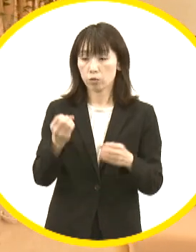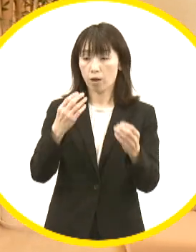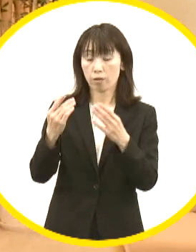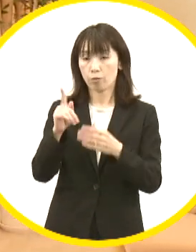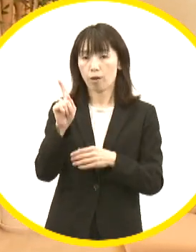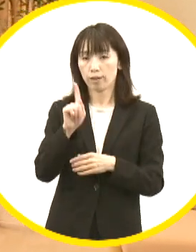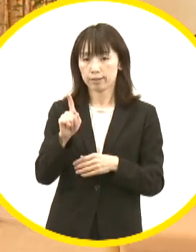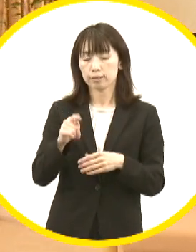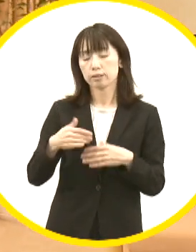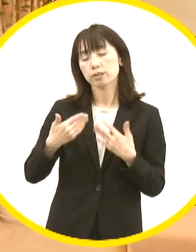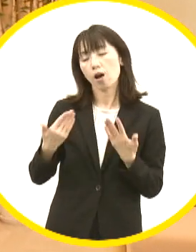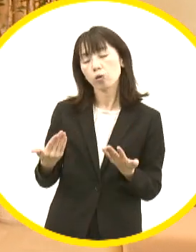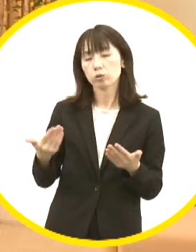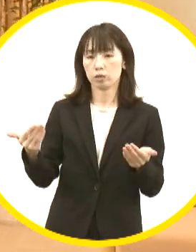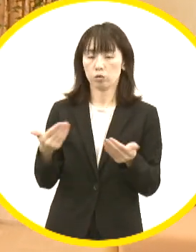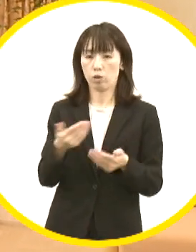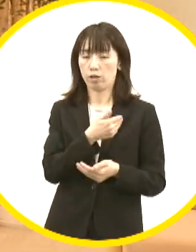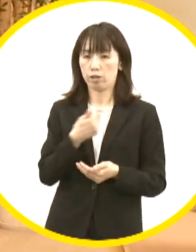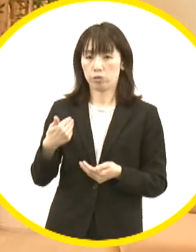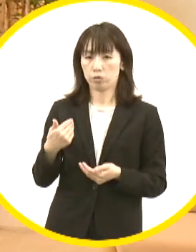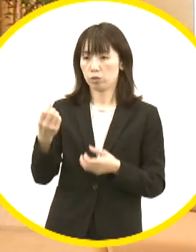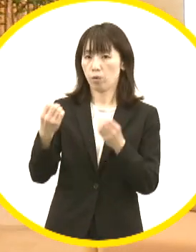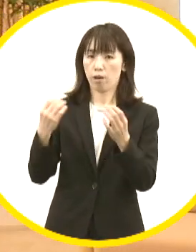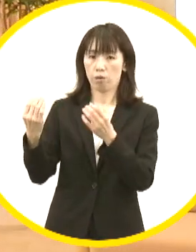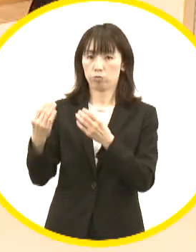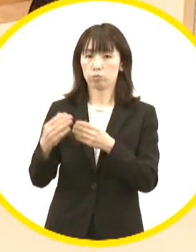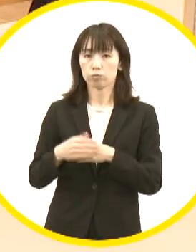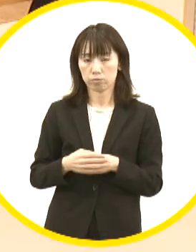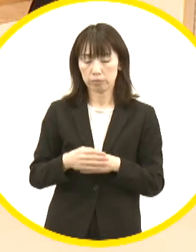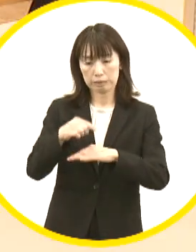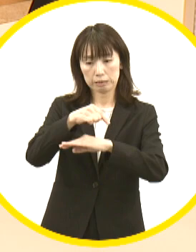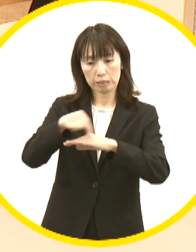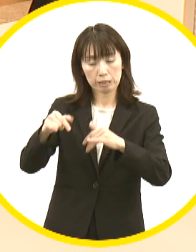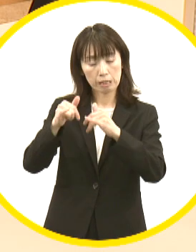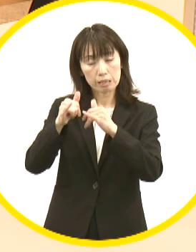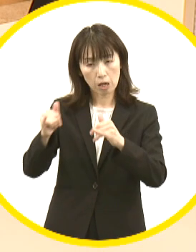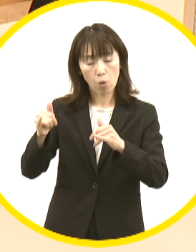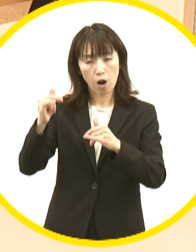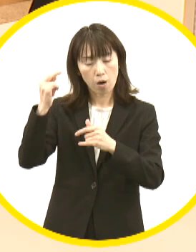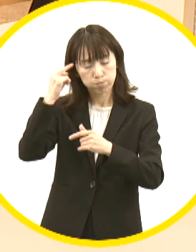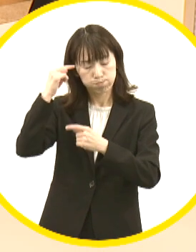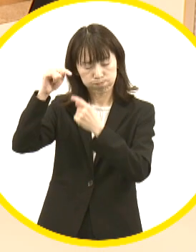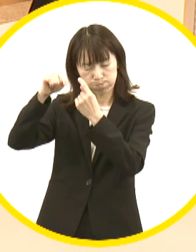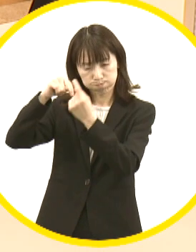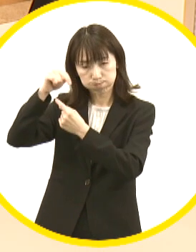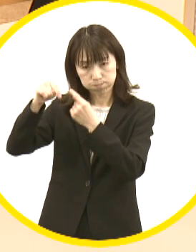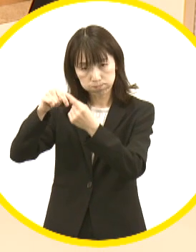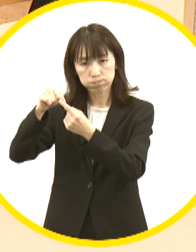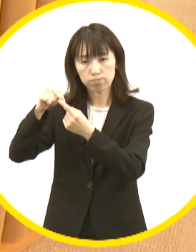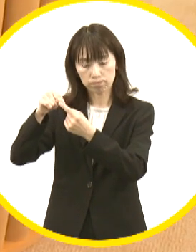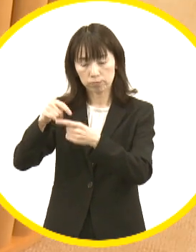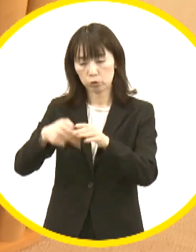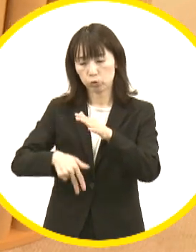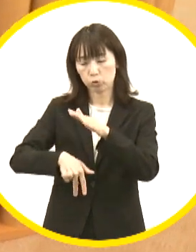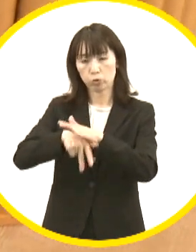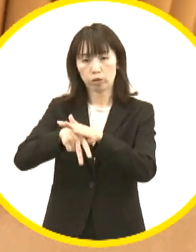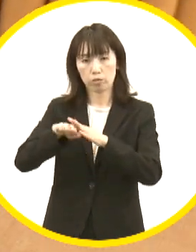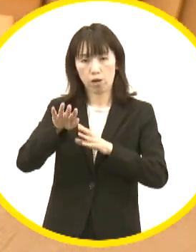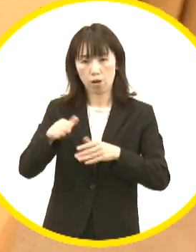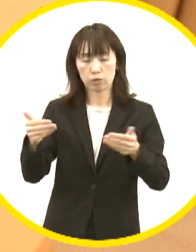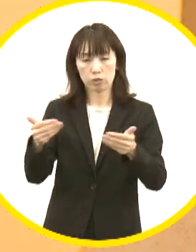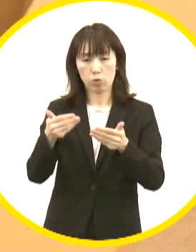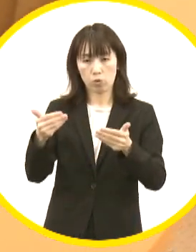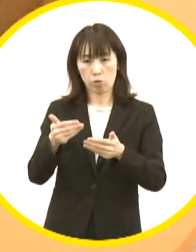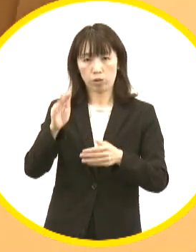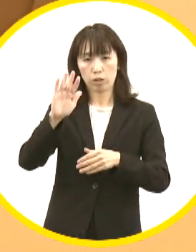るのは、すごくリラックスして仕事ができるというふうに言われています。どうしても設計者、頭を使う仕事なんでですね、それなりにストレスもある仕事